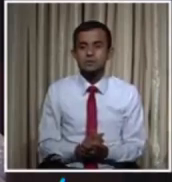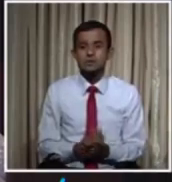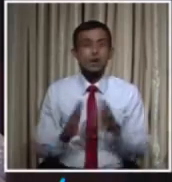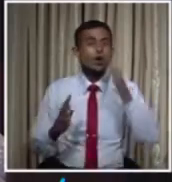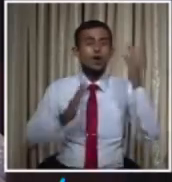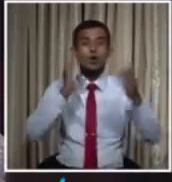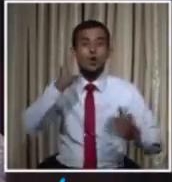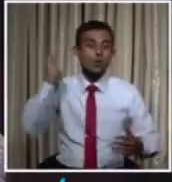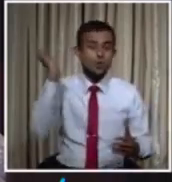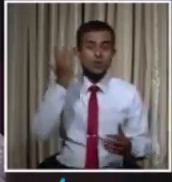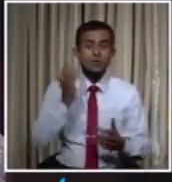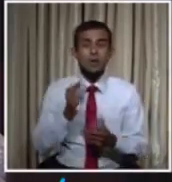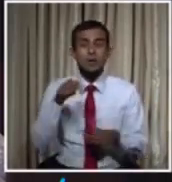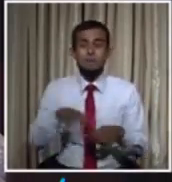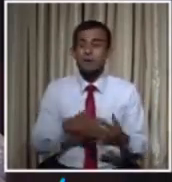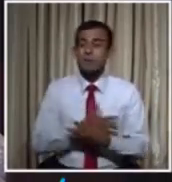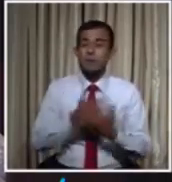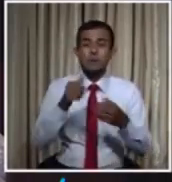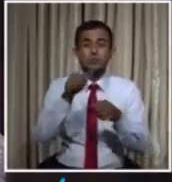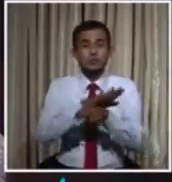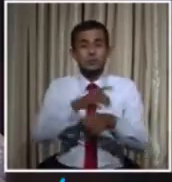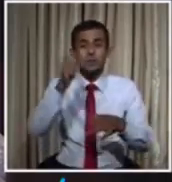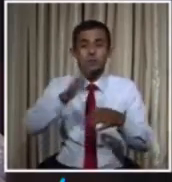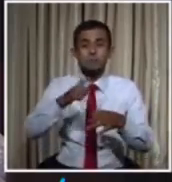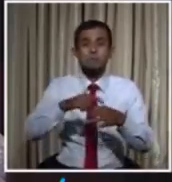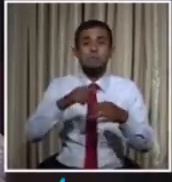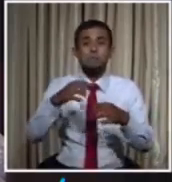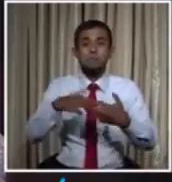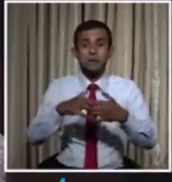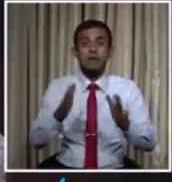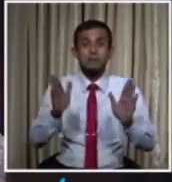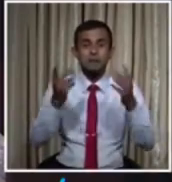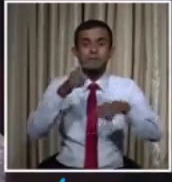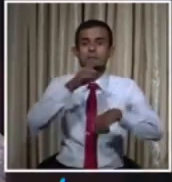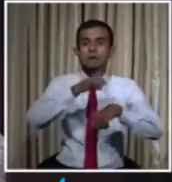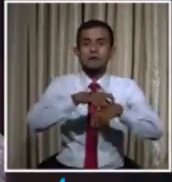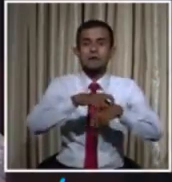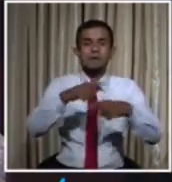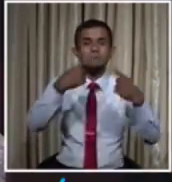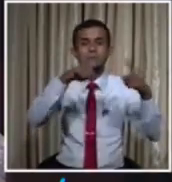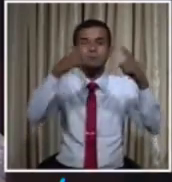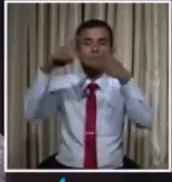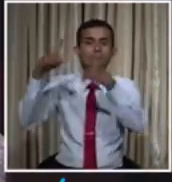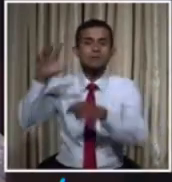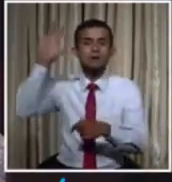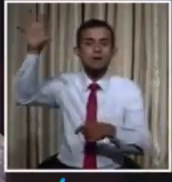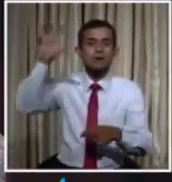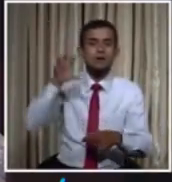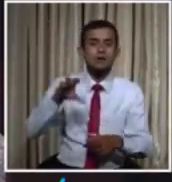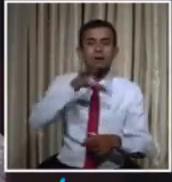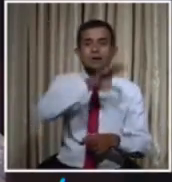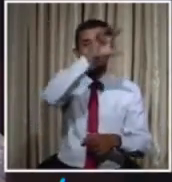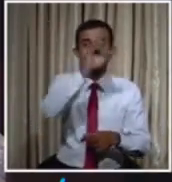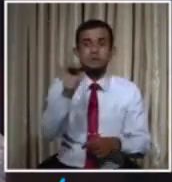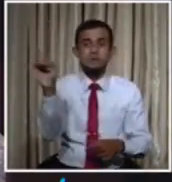ලෝකේ මේ මහා කොරෝනා අර්බුදයේ ක්‍රියාත්මක වෙන මොහොතේ විවිධ රටවල් ලැබපු